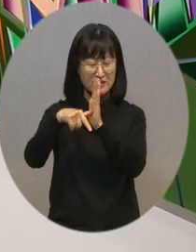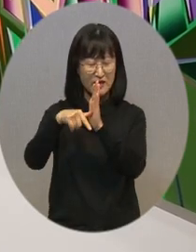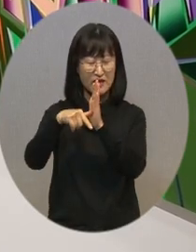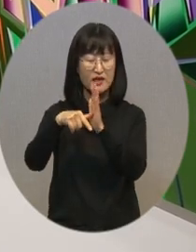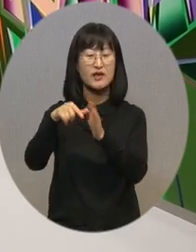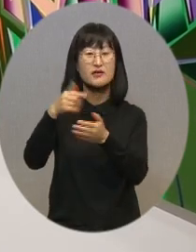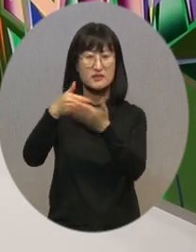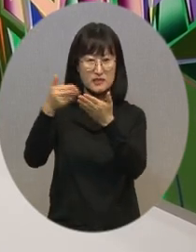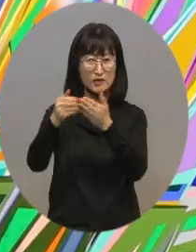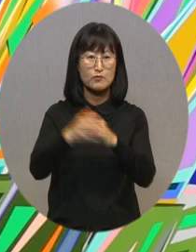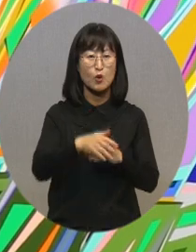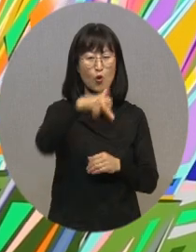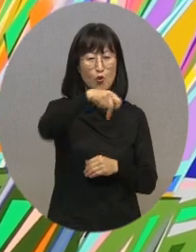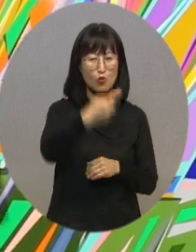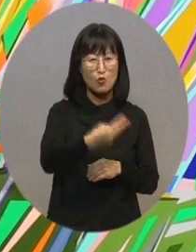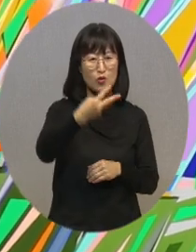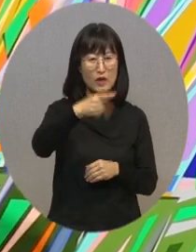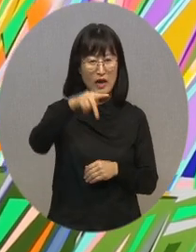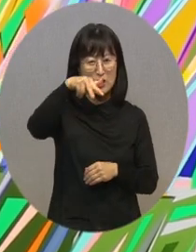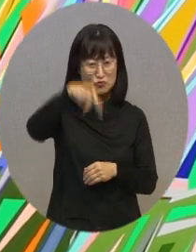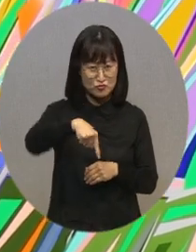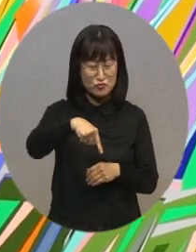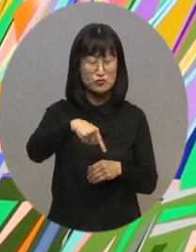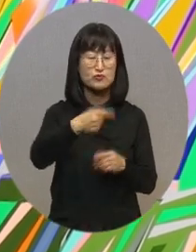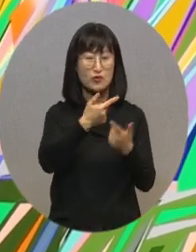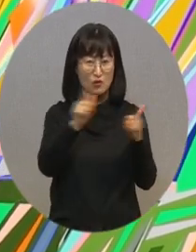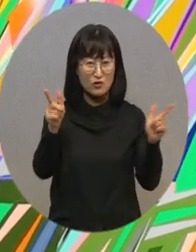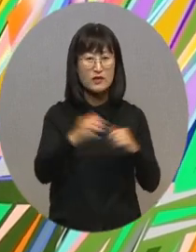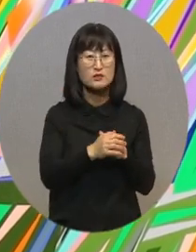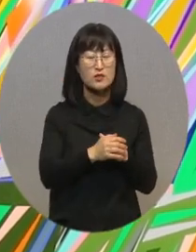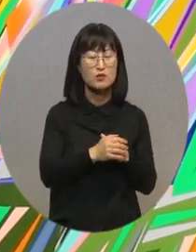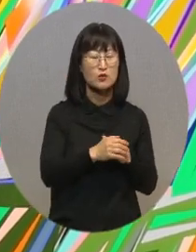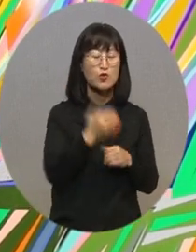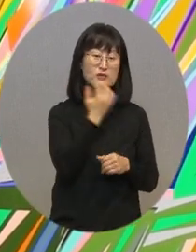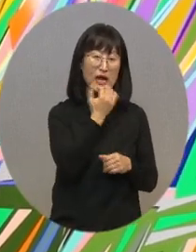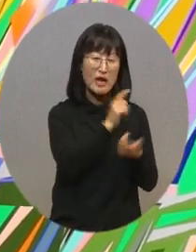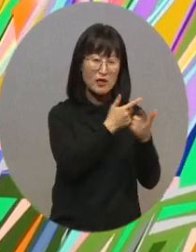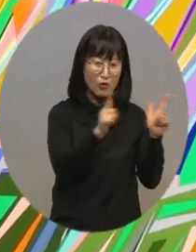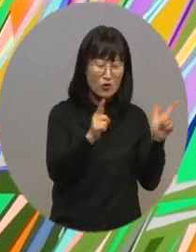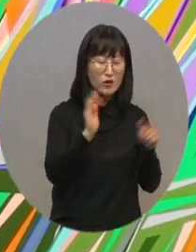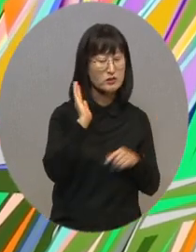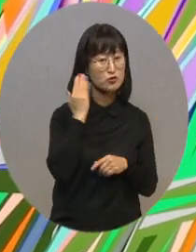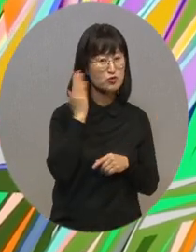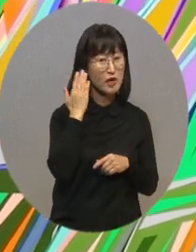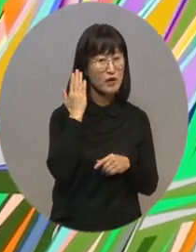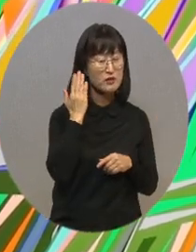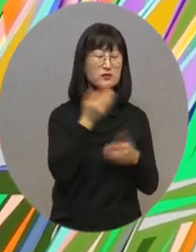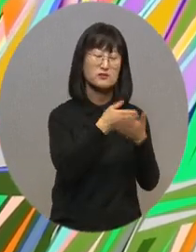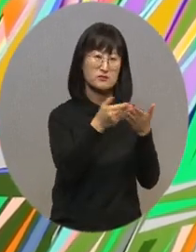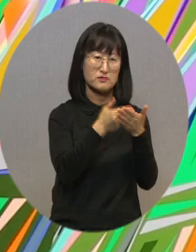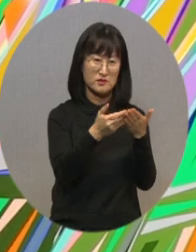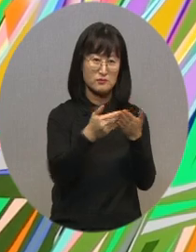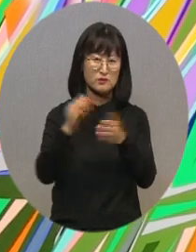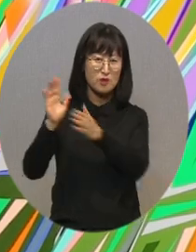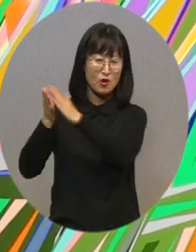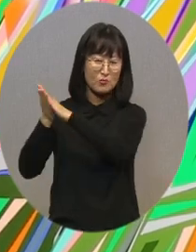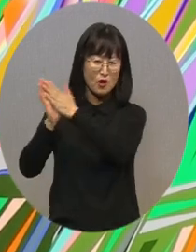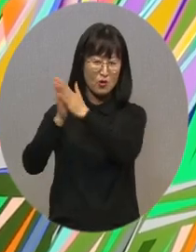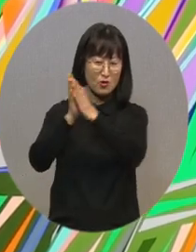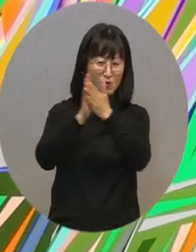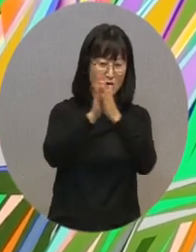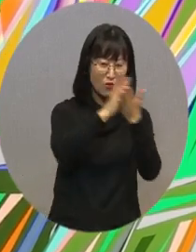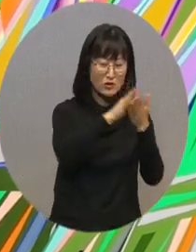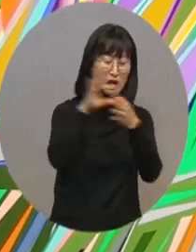작업, 다채로운 색채미가 돋보이는 최근 작업까지 그의 변주는 현재도 여전히